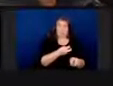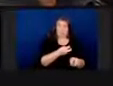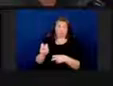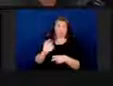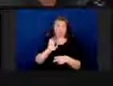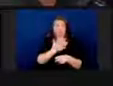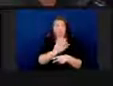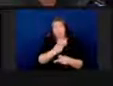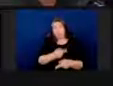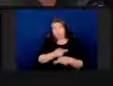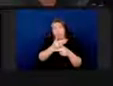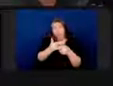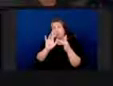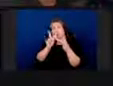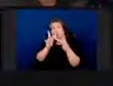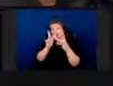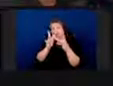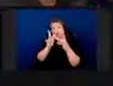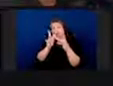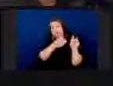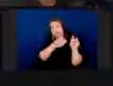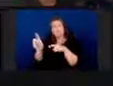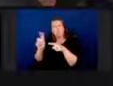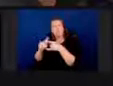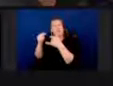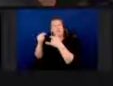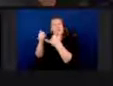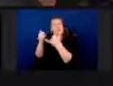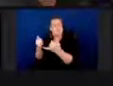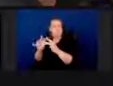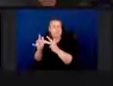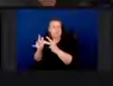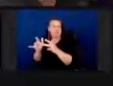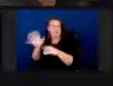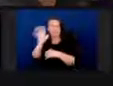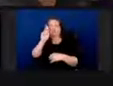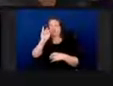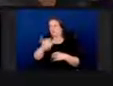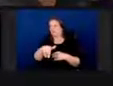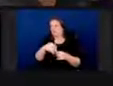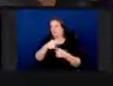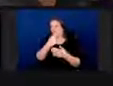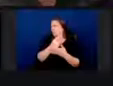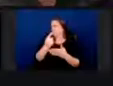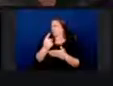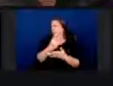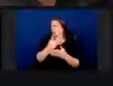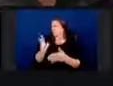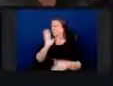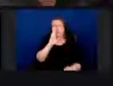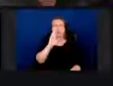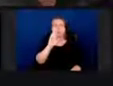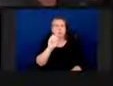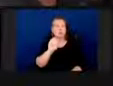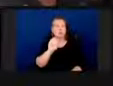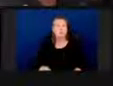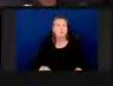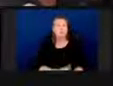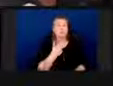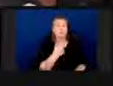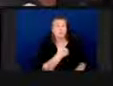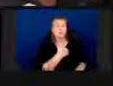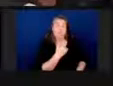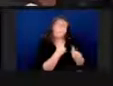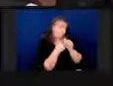بالتسويق والتواصل، وحاليا نحن نحاول أن نقوم بنقل المعلومات التي هي